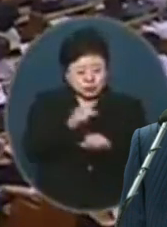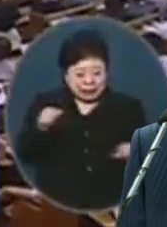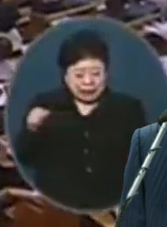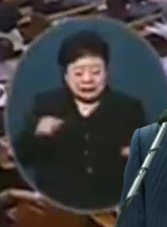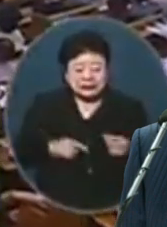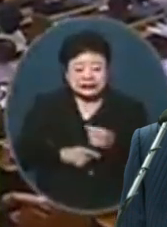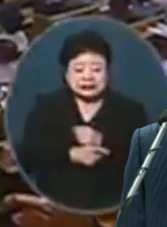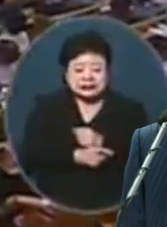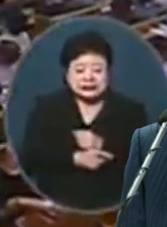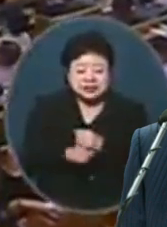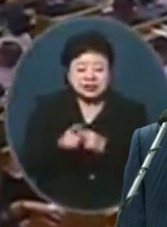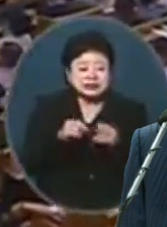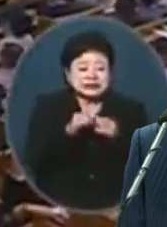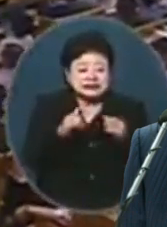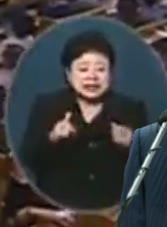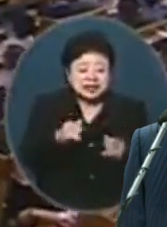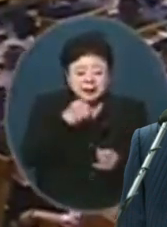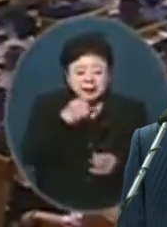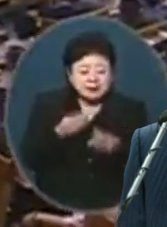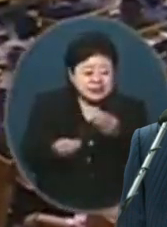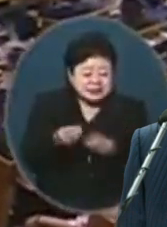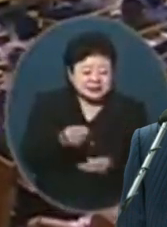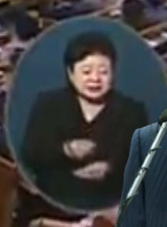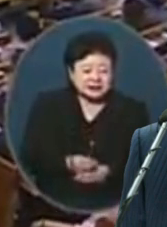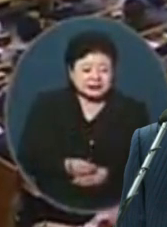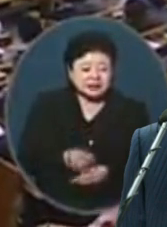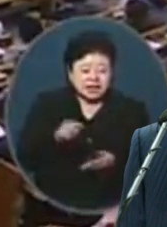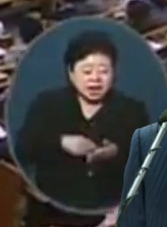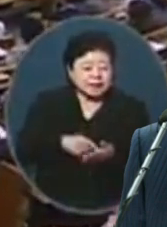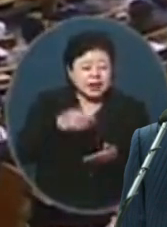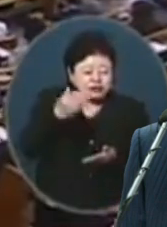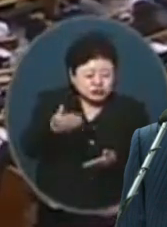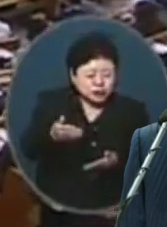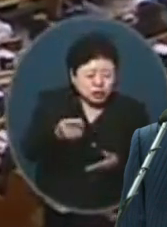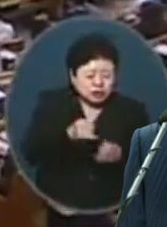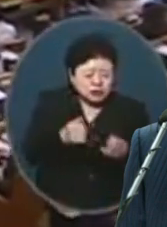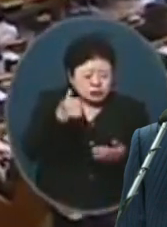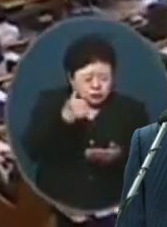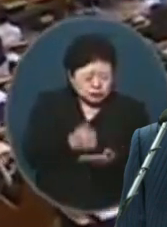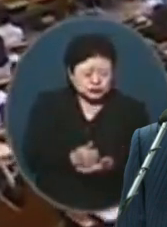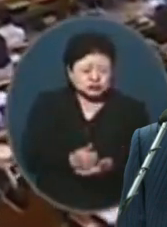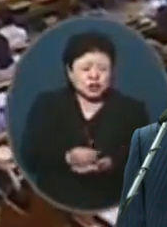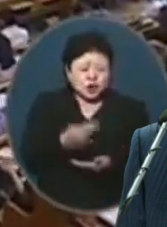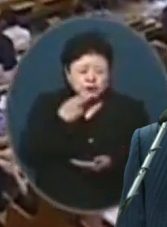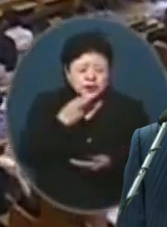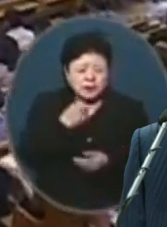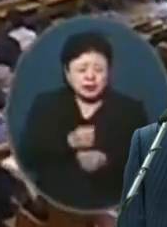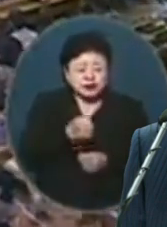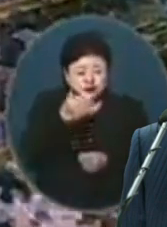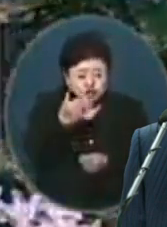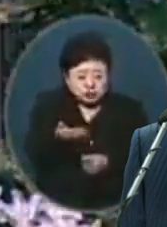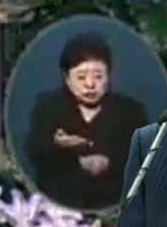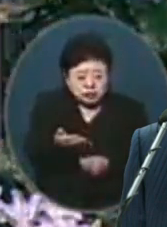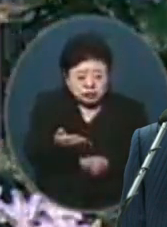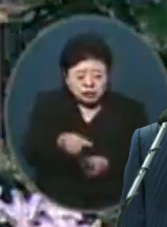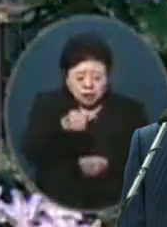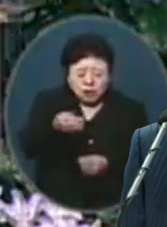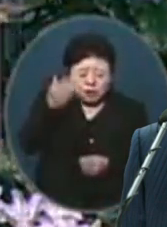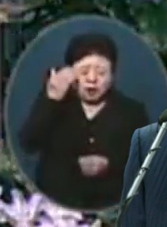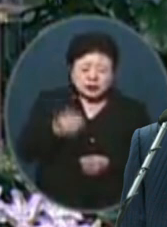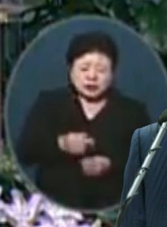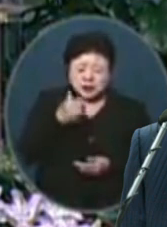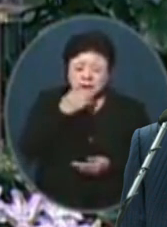것은 어떤 사람의 빚을 탕감하여 그 사람을 자유롭게 해준다는 뜻입니다. 과거에는